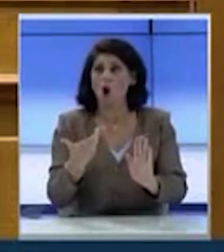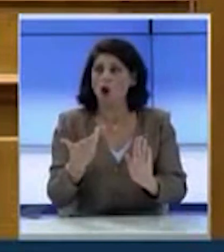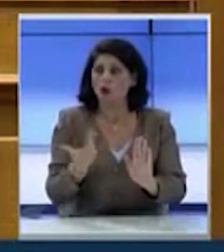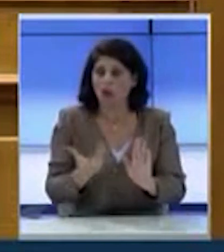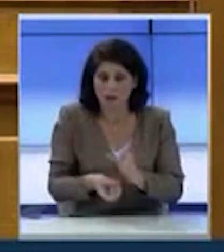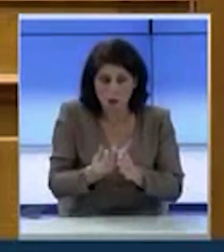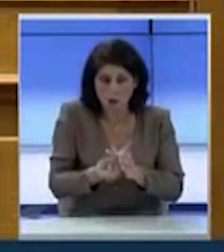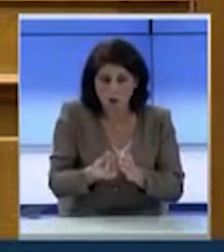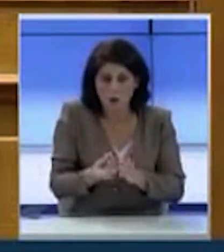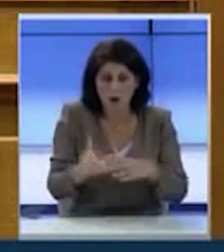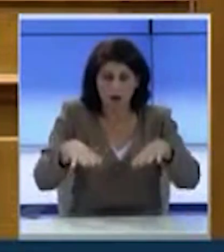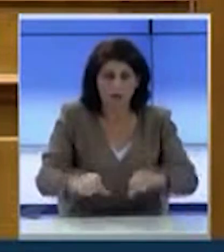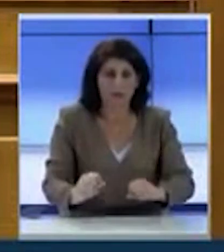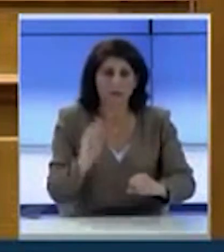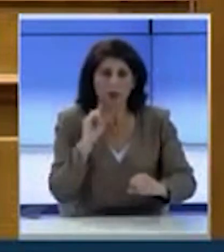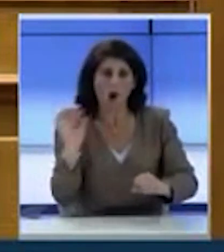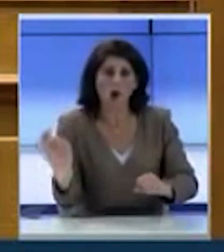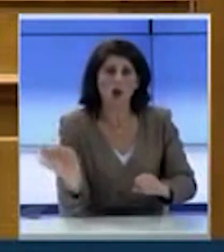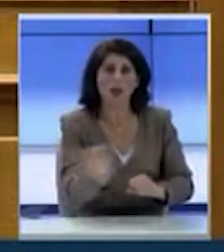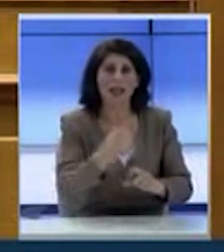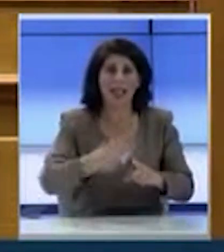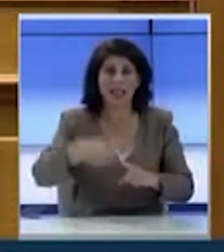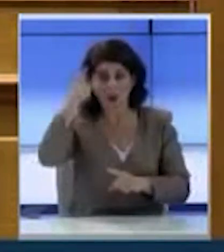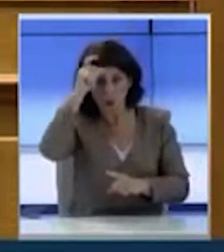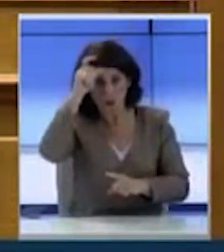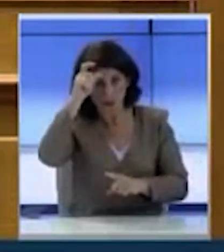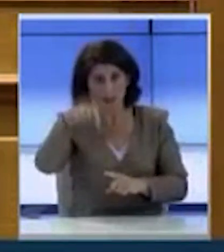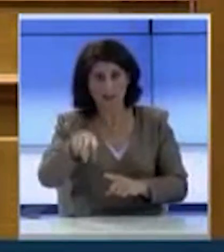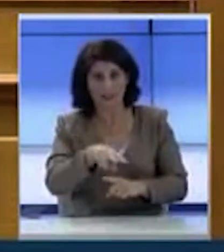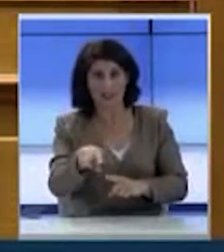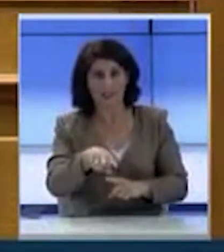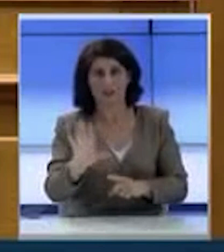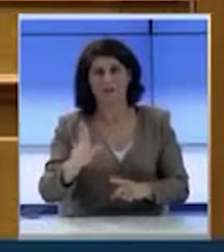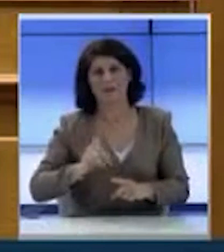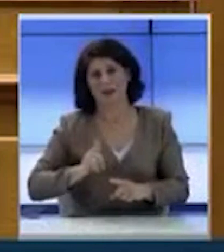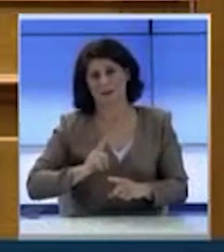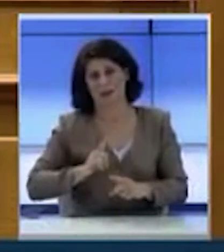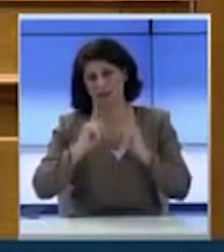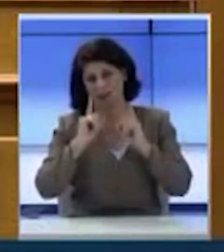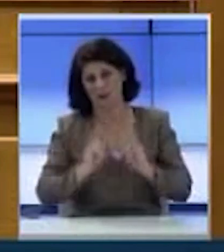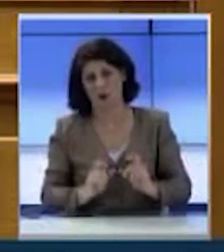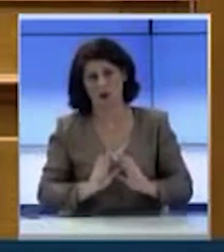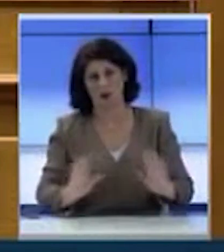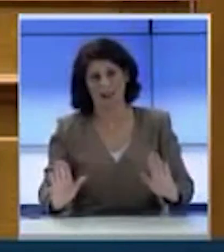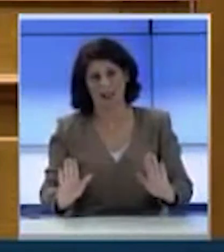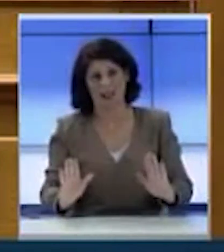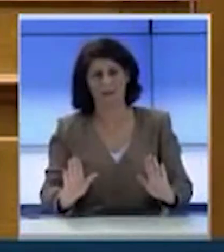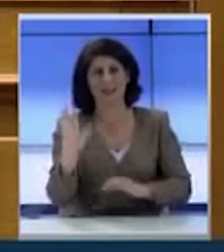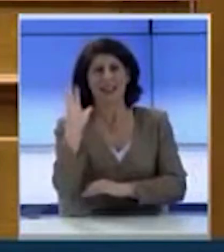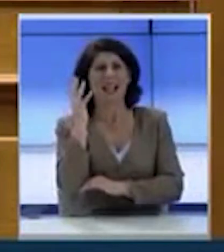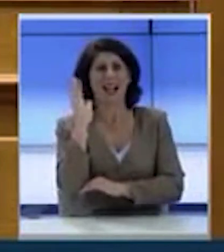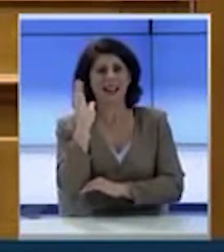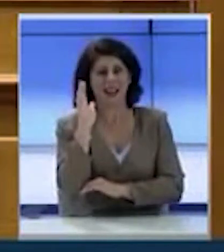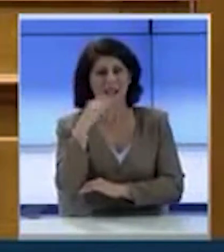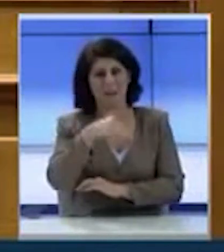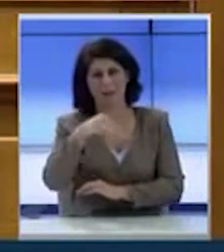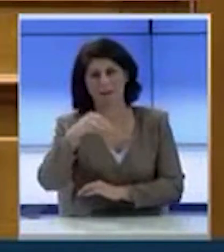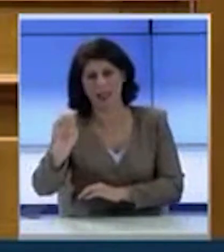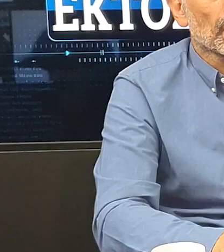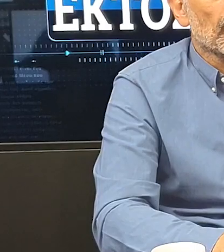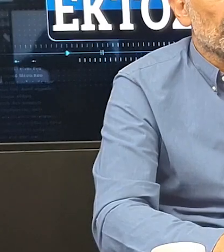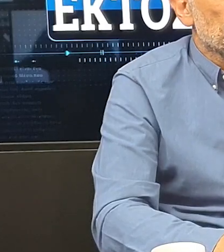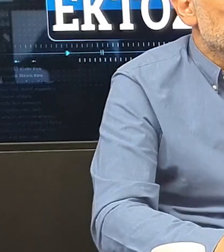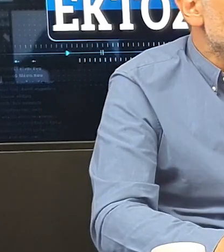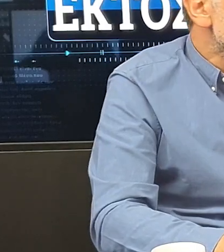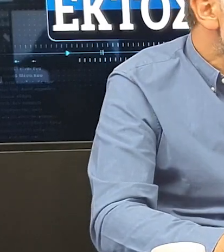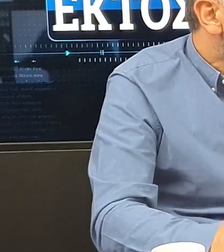τον κορονοϊό και από τα ελληνοτουρκικά, μην περιμένετε κατά ανάγκη να ασχολούνται τα μέσα μαζικής ενημέρωσης με τις δικές σας νομοθετικές